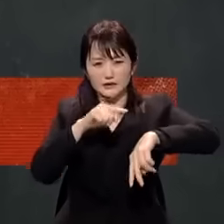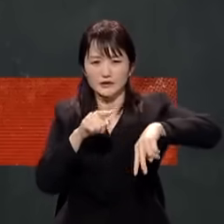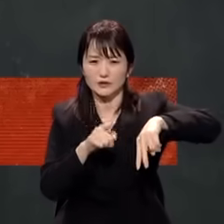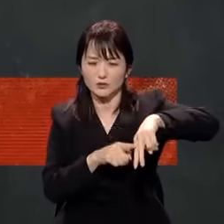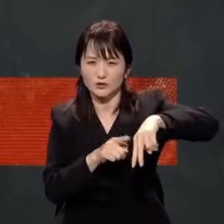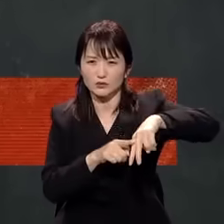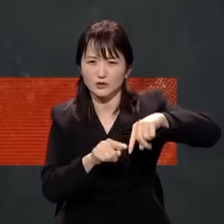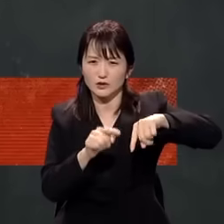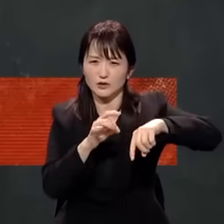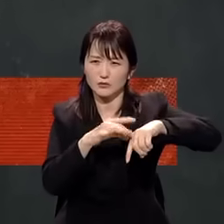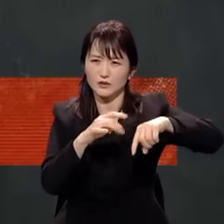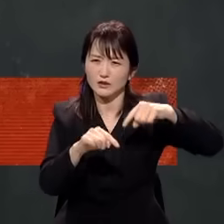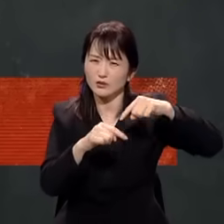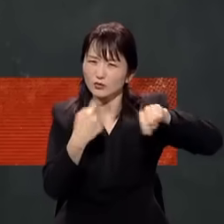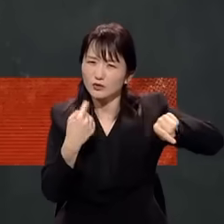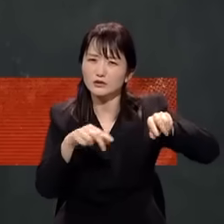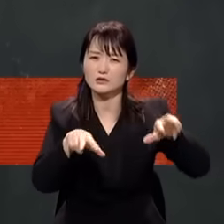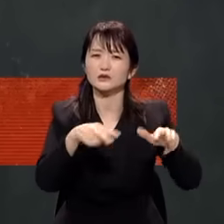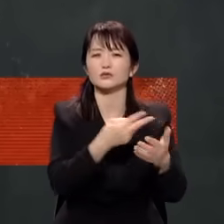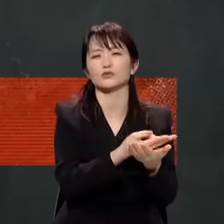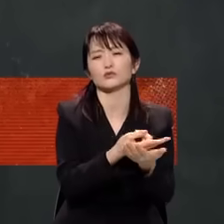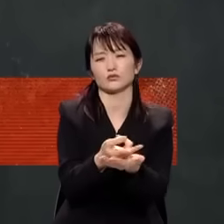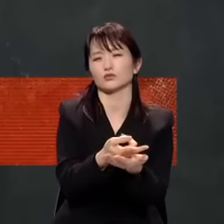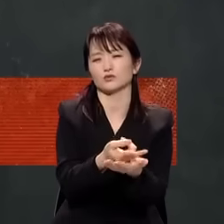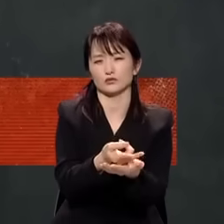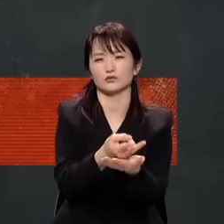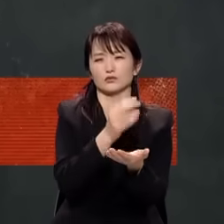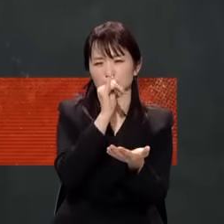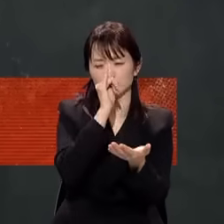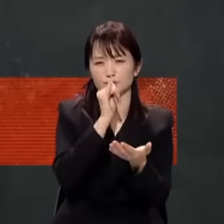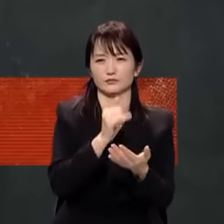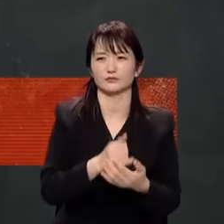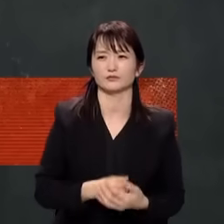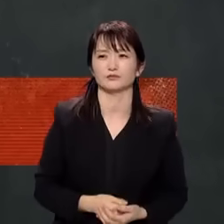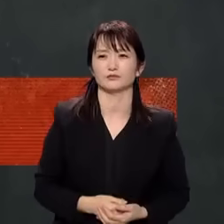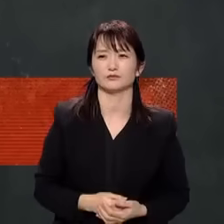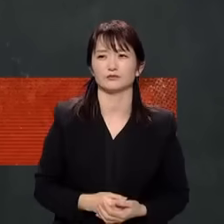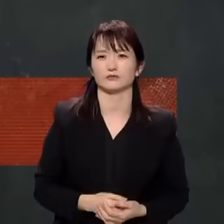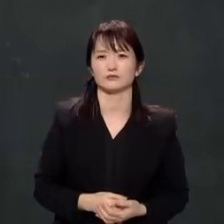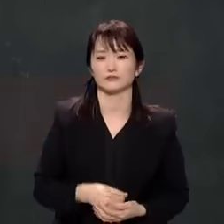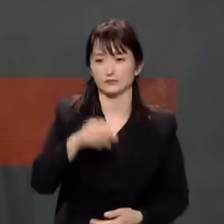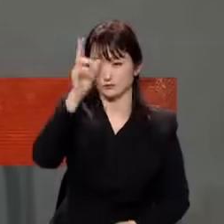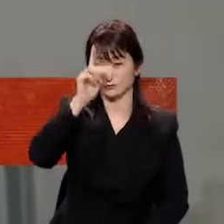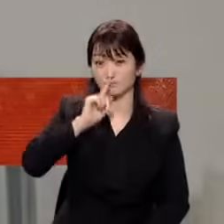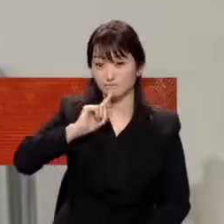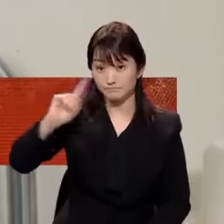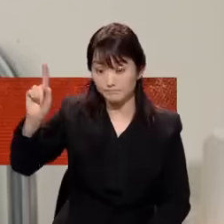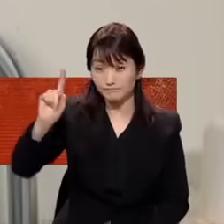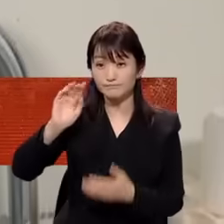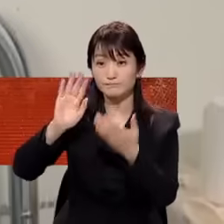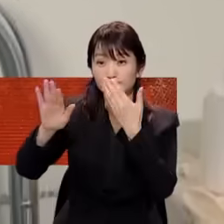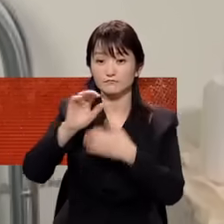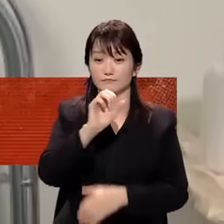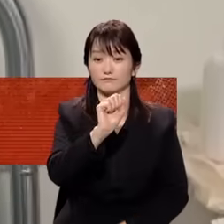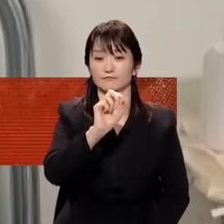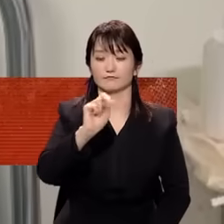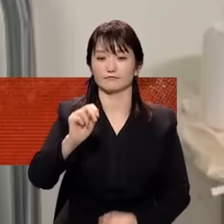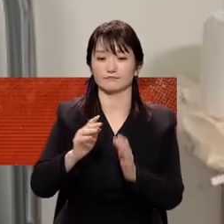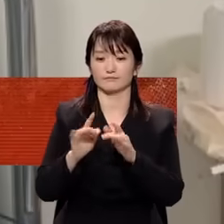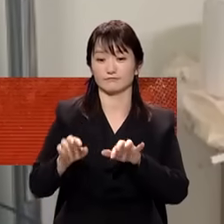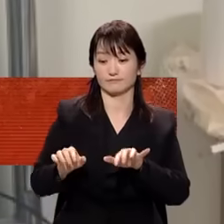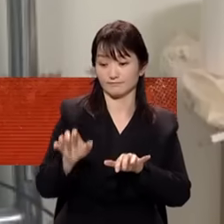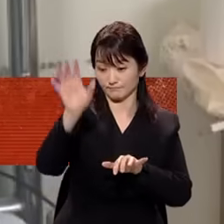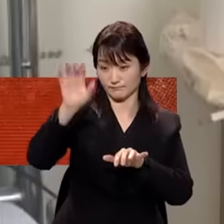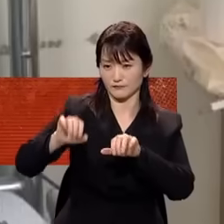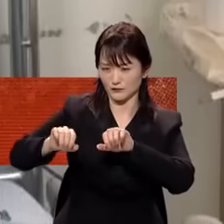부상을 입어서 현재까지도 아이고야. 누워서 지내고 있는 상태라고 합니다. 제보자는 경찰 신고 후에 SNS 지역 커뮤니티에